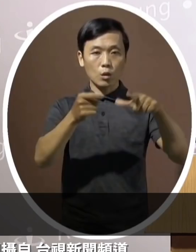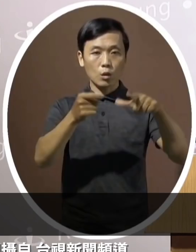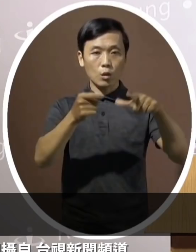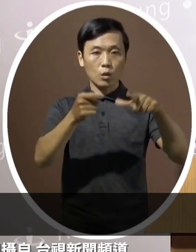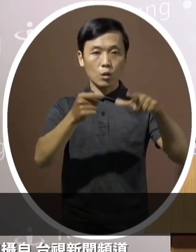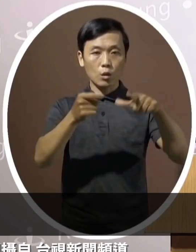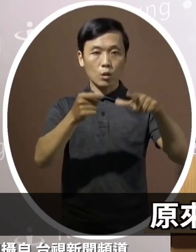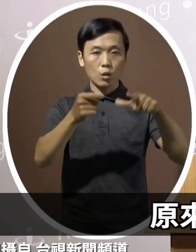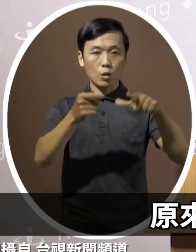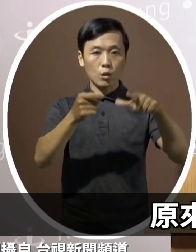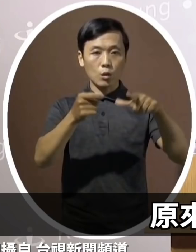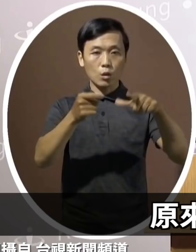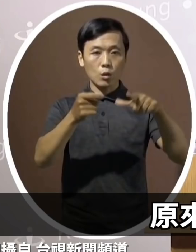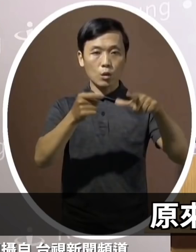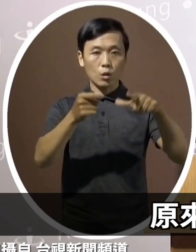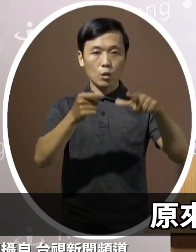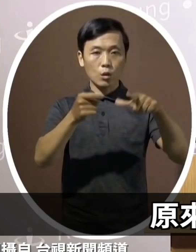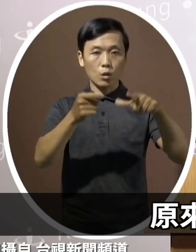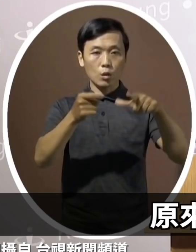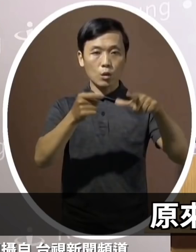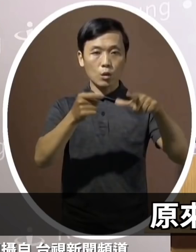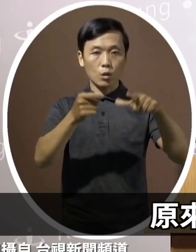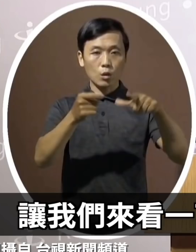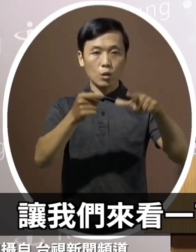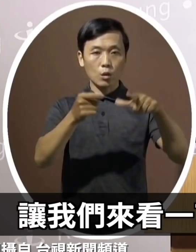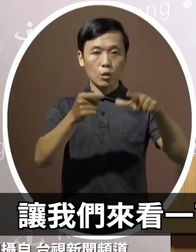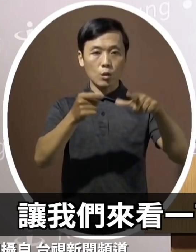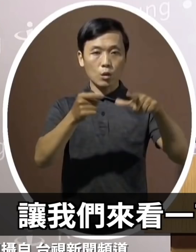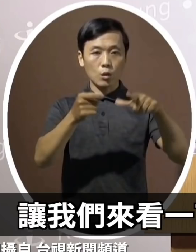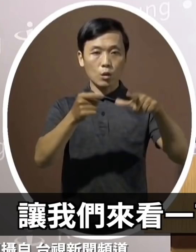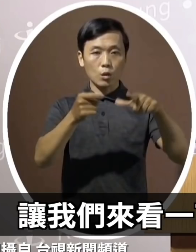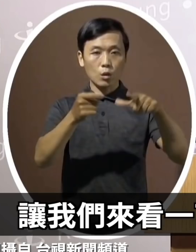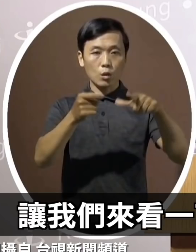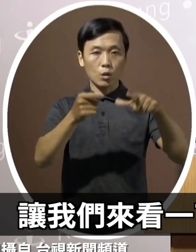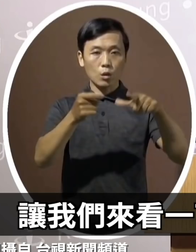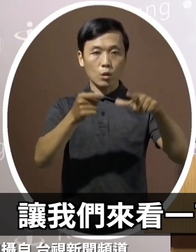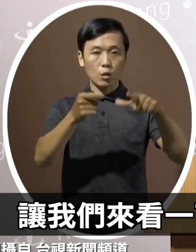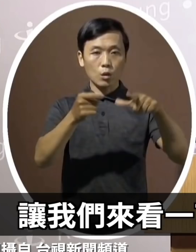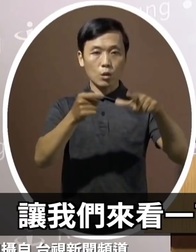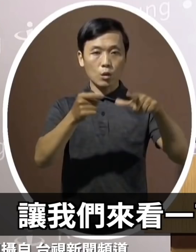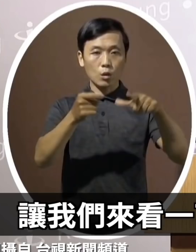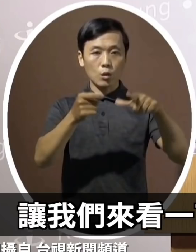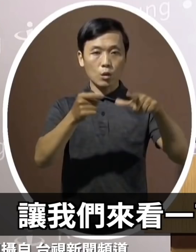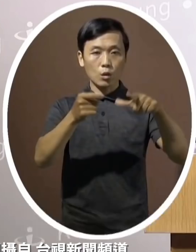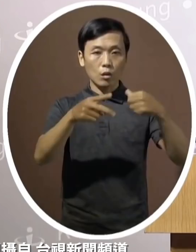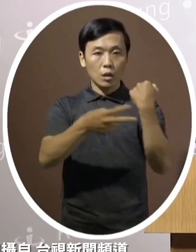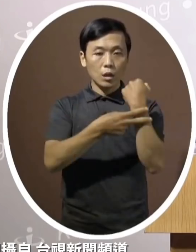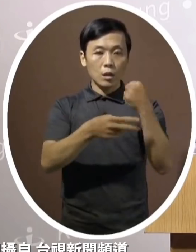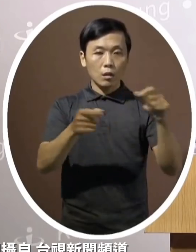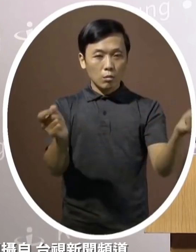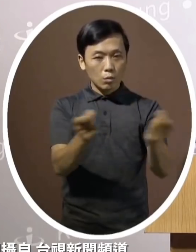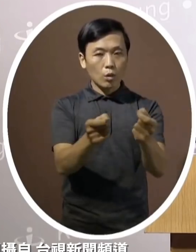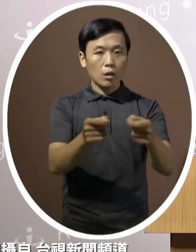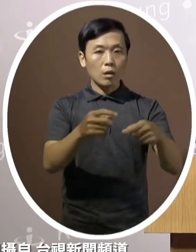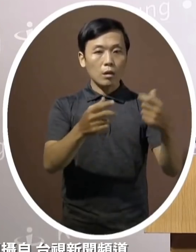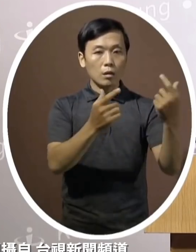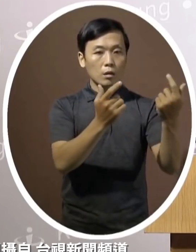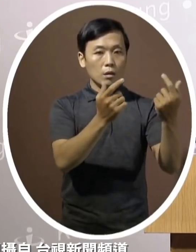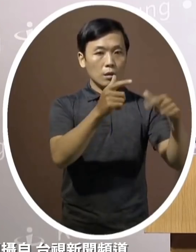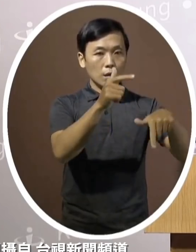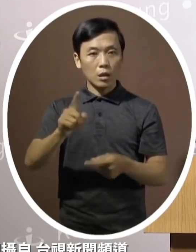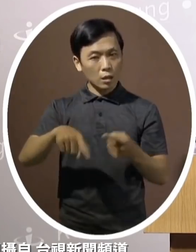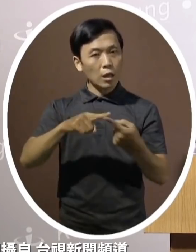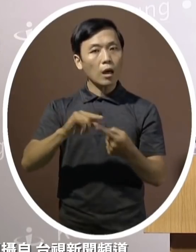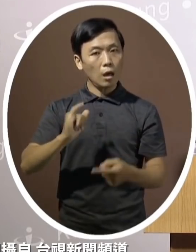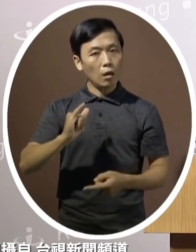我到今天才发现，原来读稿机也是有分好坏的。让我们来看一下，他在一段回答里面可以卡词几次。 南港、台北、板桥